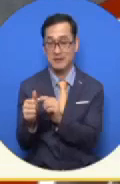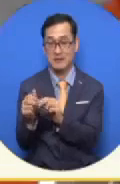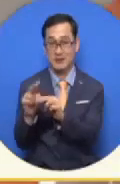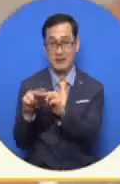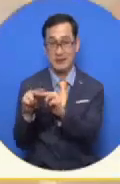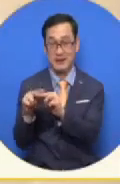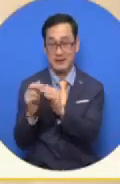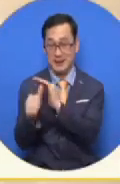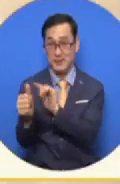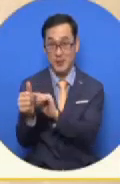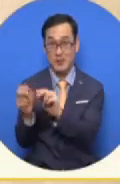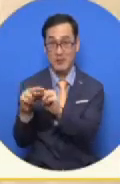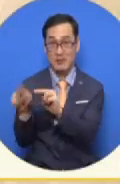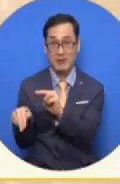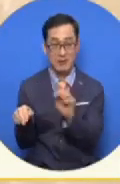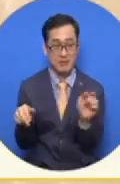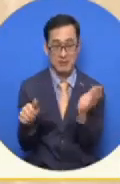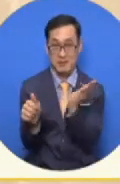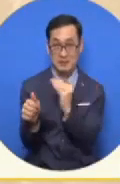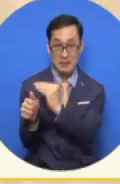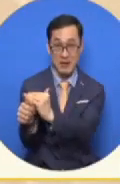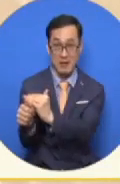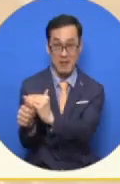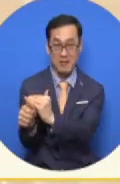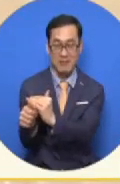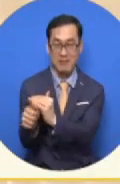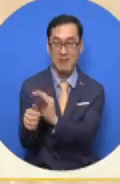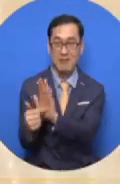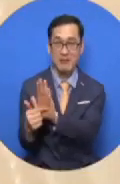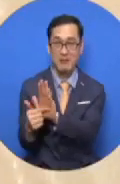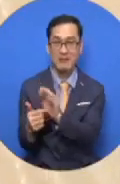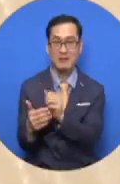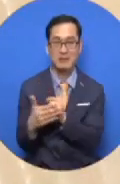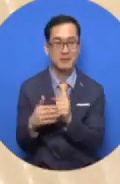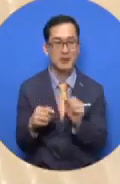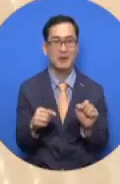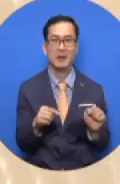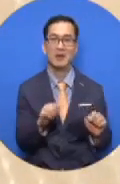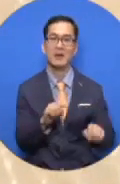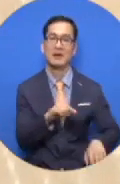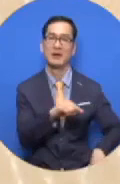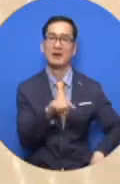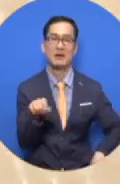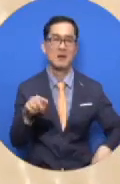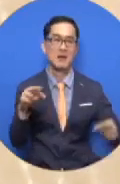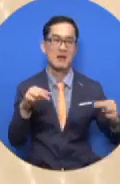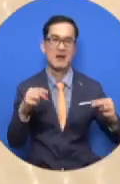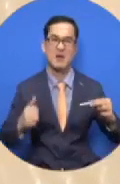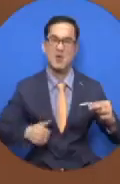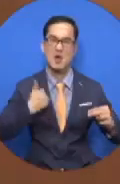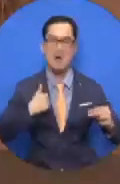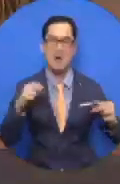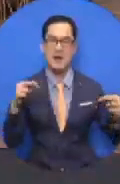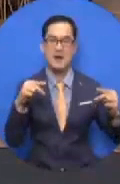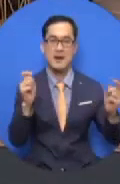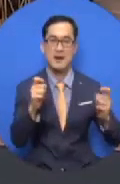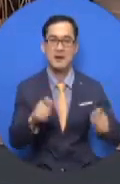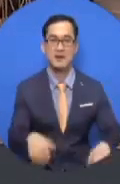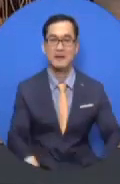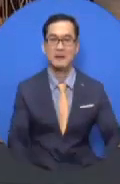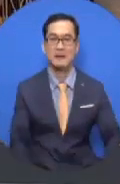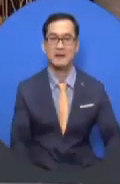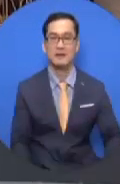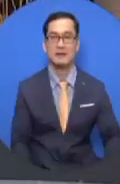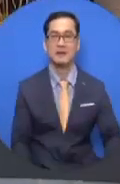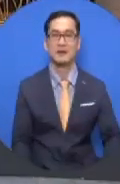국회의 이슈에 관련된 후폭풍이 엄청날 것 같습니다. 지금 일종의 약간 진실 공방 양상인데 박종원 대변인, 정의당과